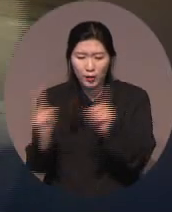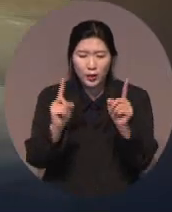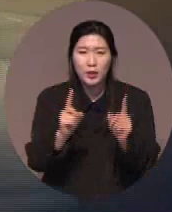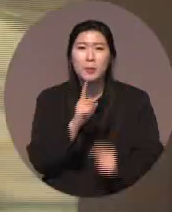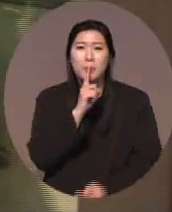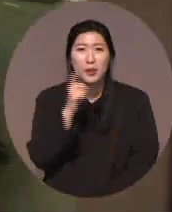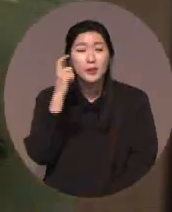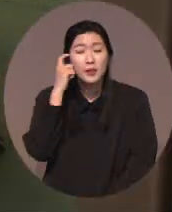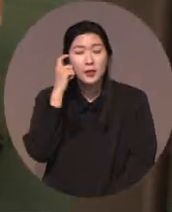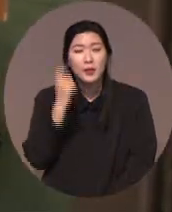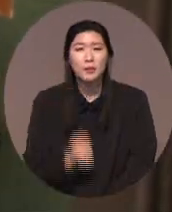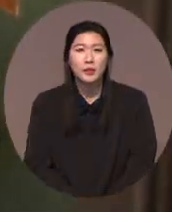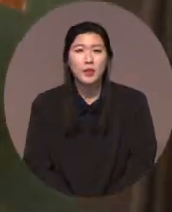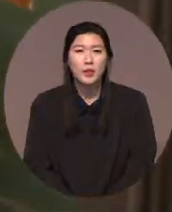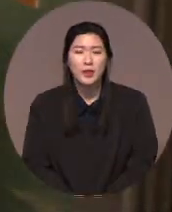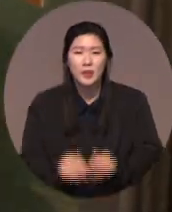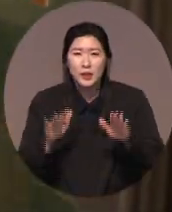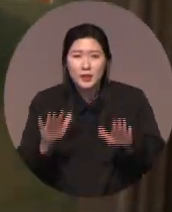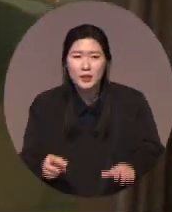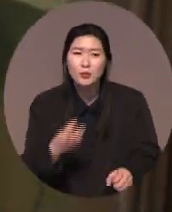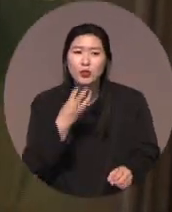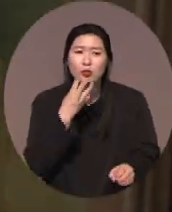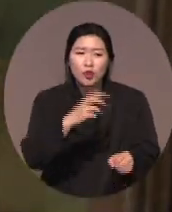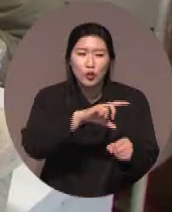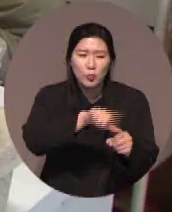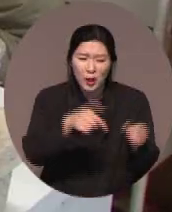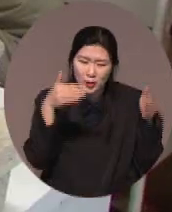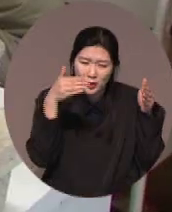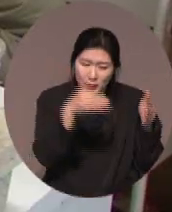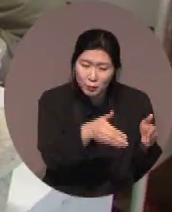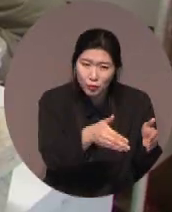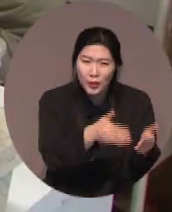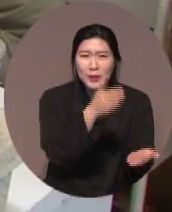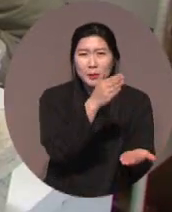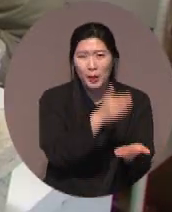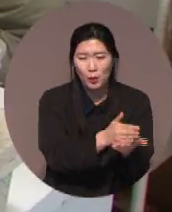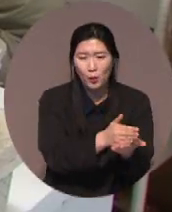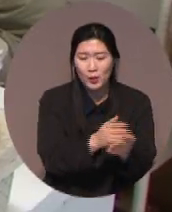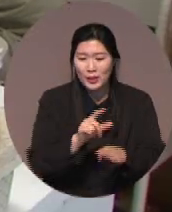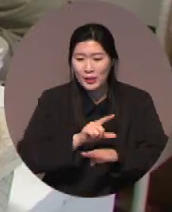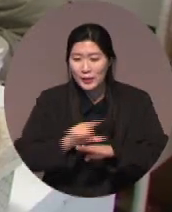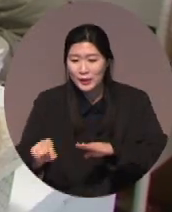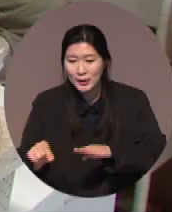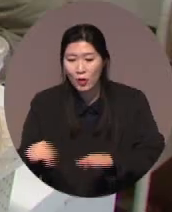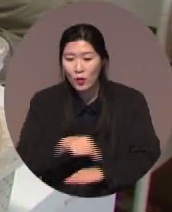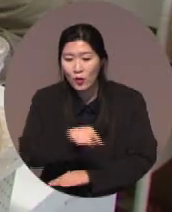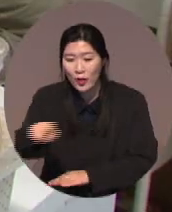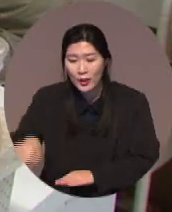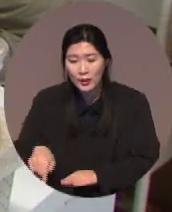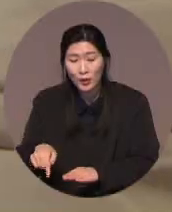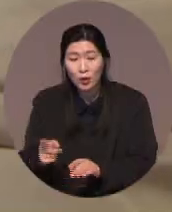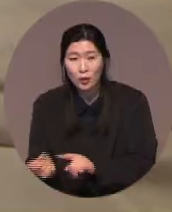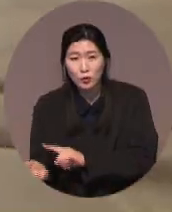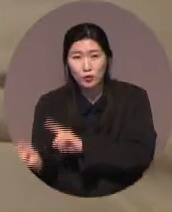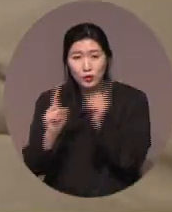된다. 수도권에 집중된 창업 생태계가 지역 대학을 중심으로 지역 발전의 견인차